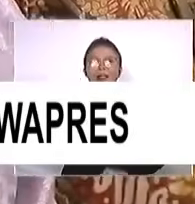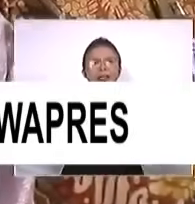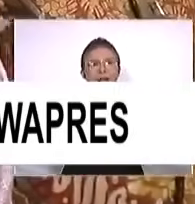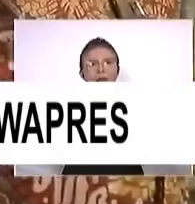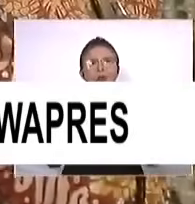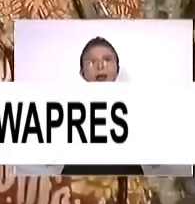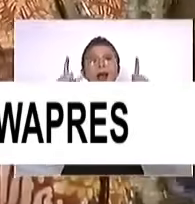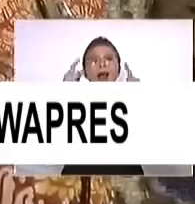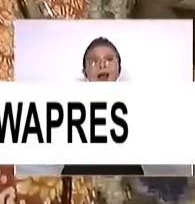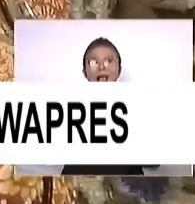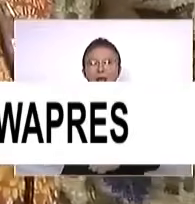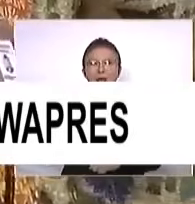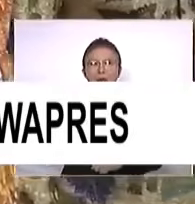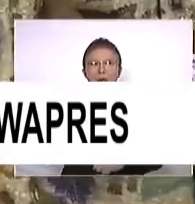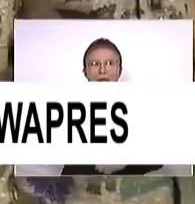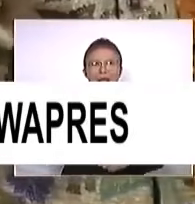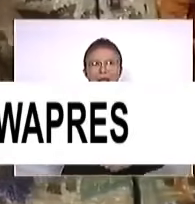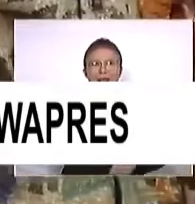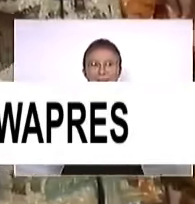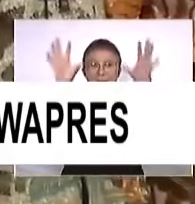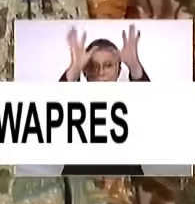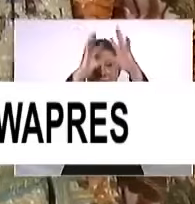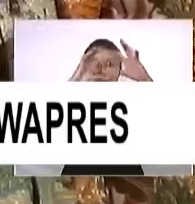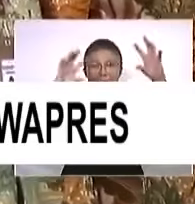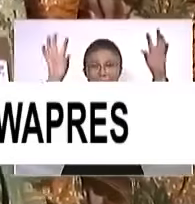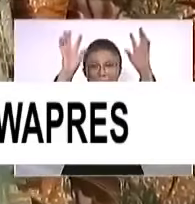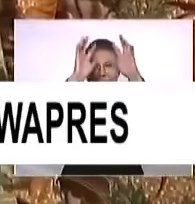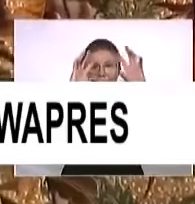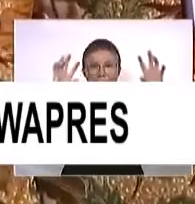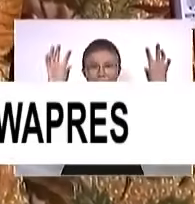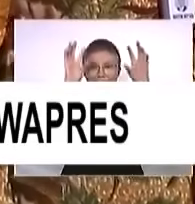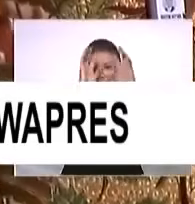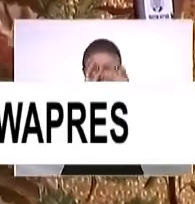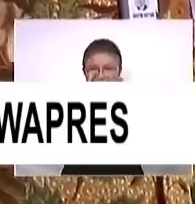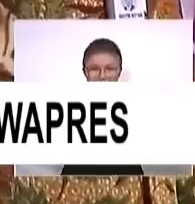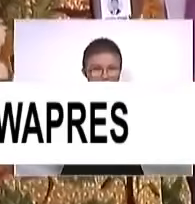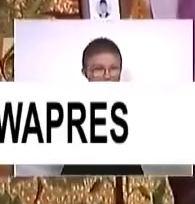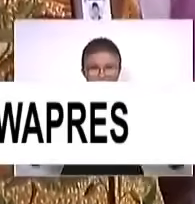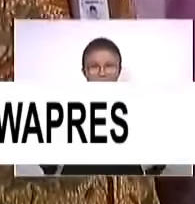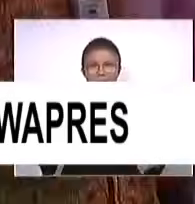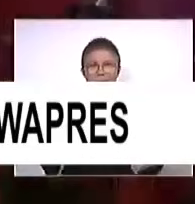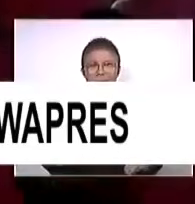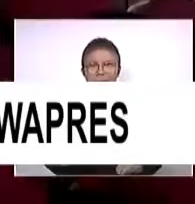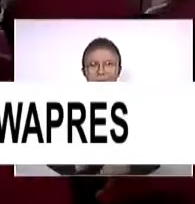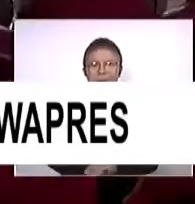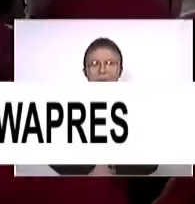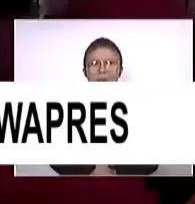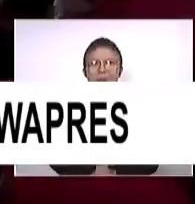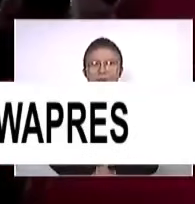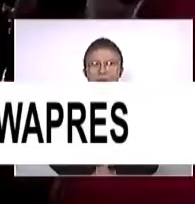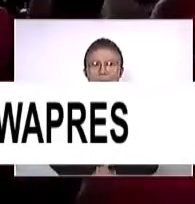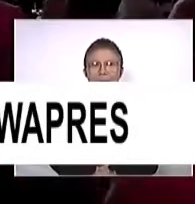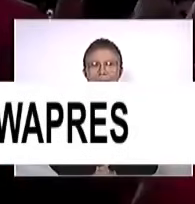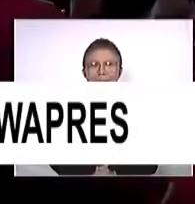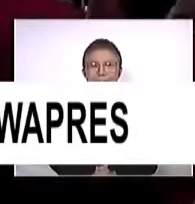sapres yang hebat adalah mereka bisa memformulasikan kata-kata yang rumit menjadi lebih sederhana Walaupun memang